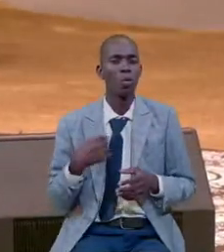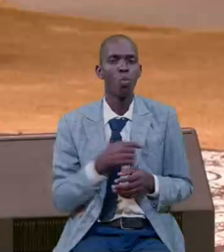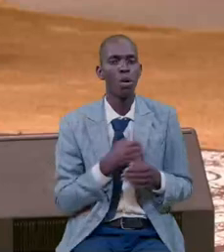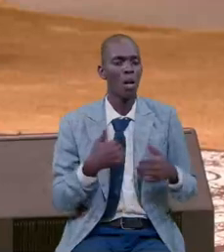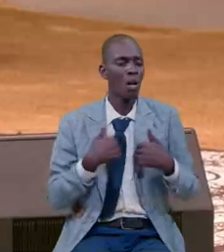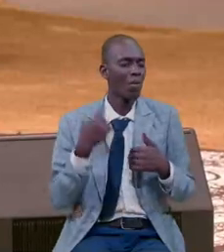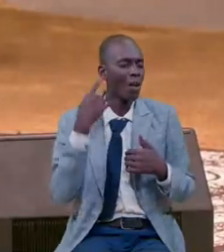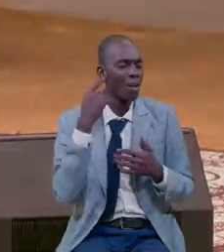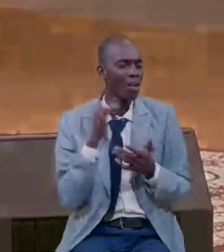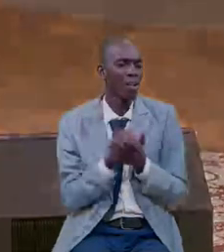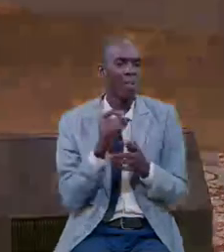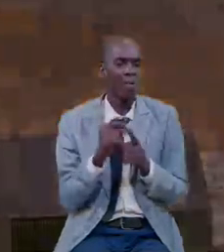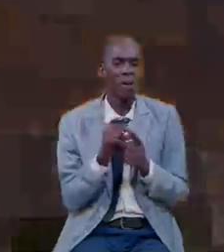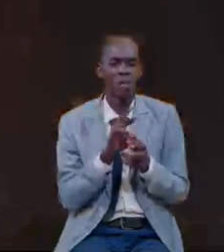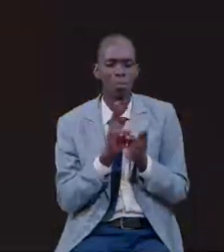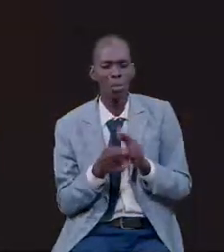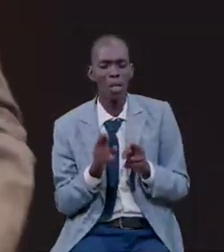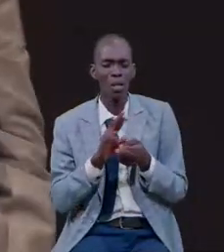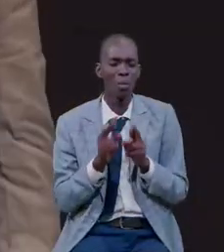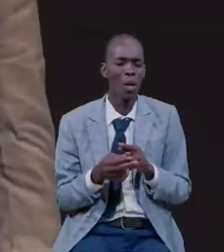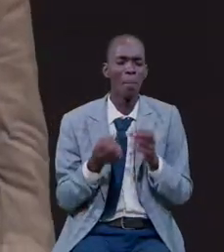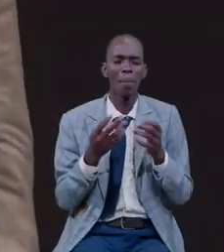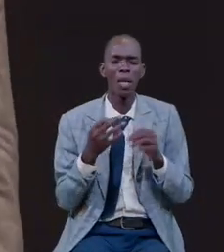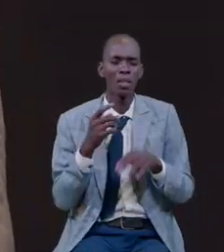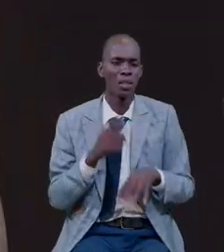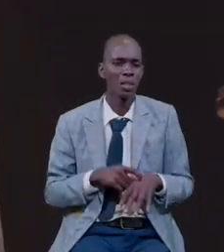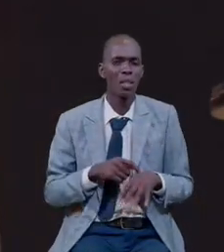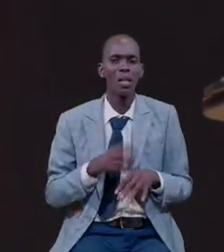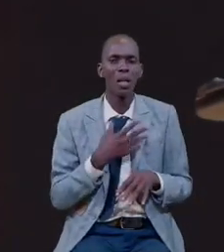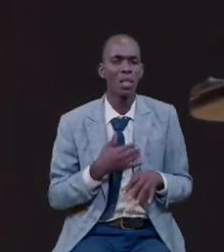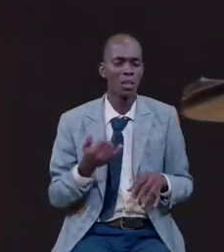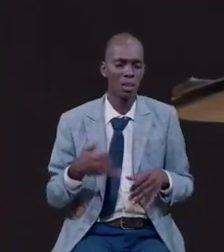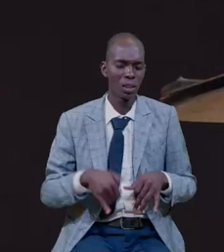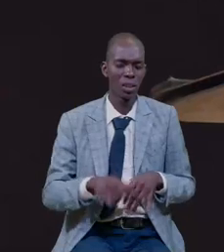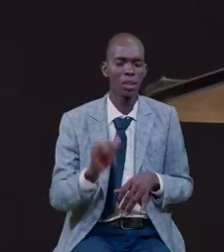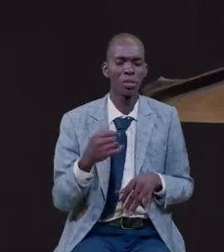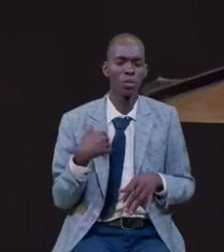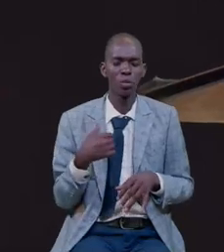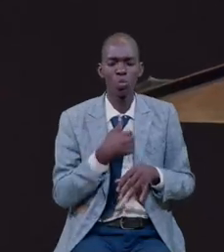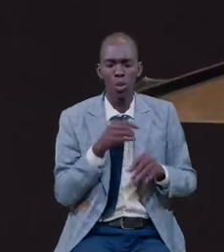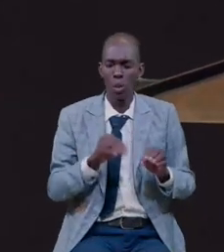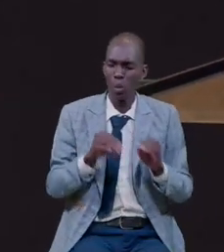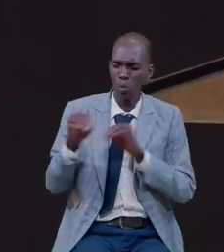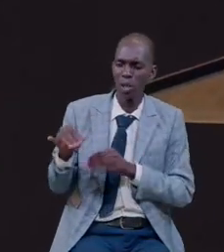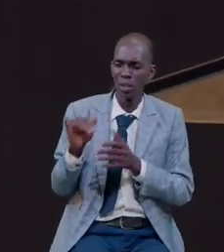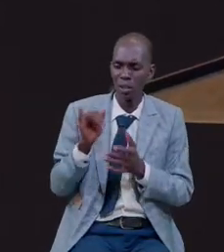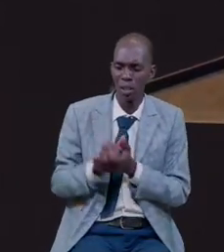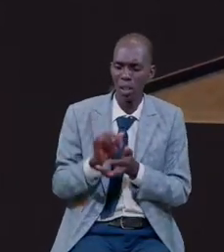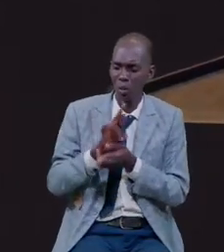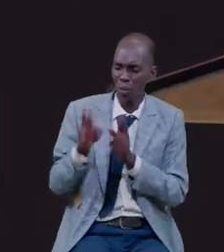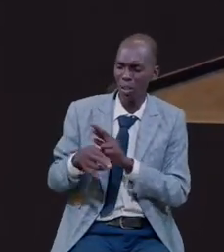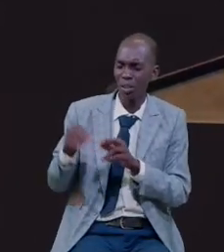avons entendu parler de repentance à maintes reprises, mais nous mettons cela dans un